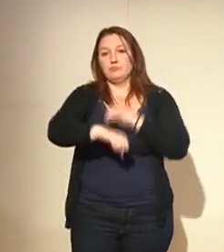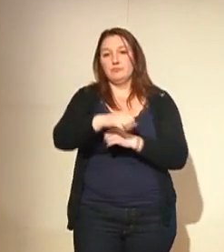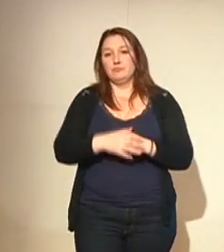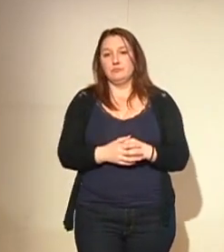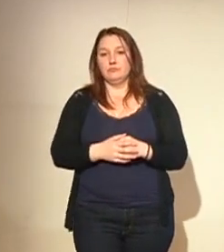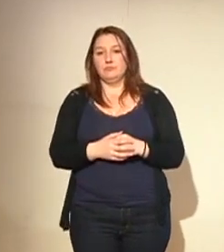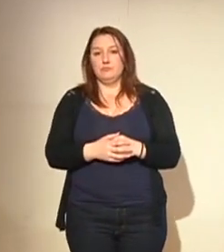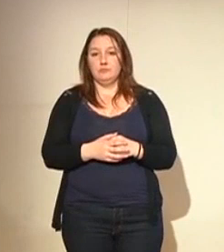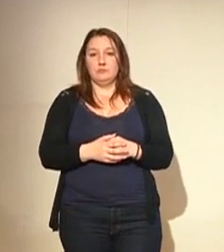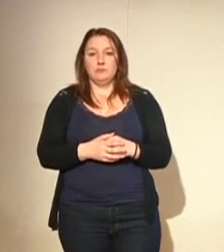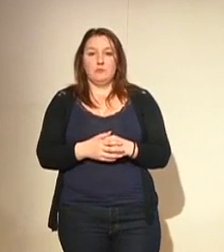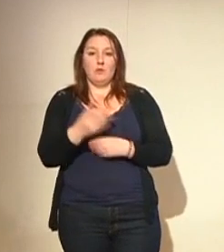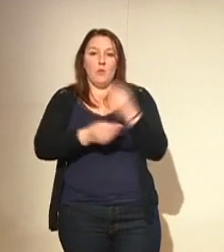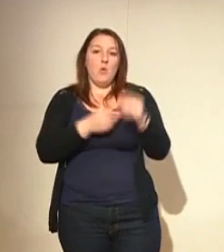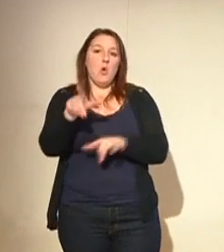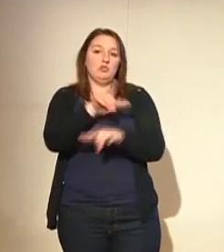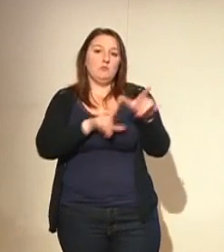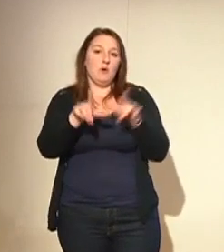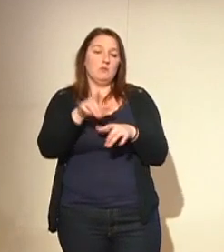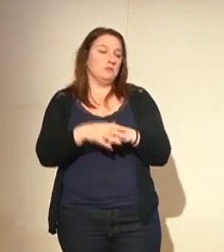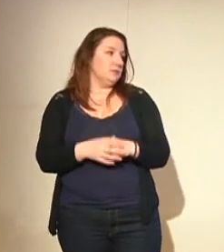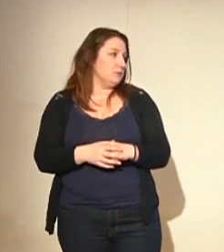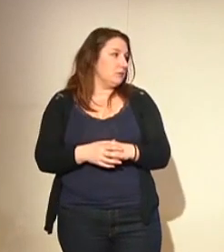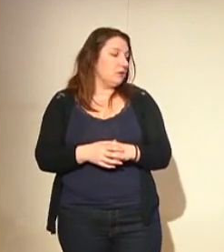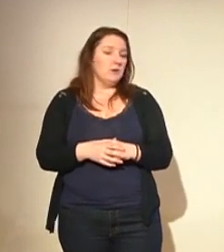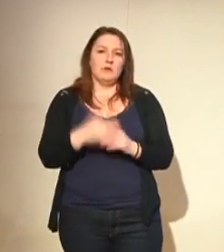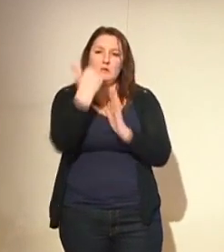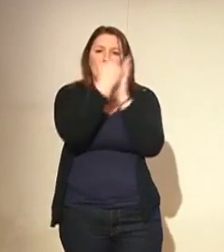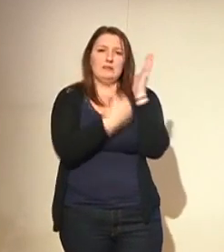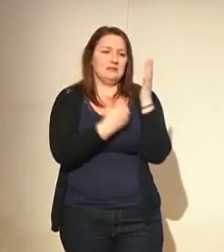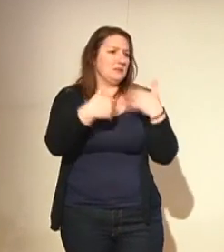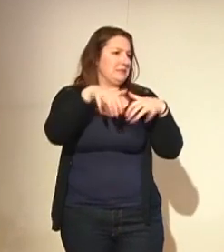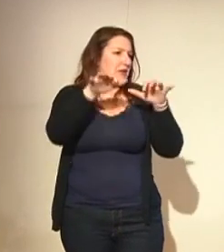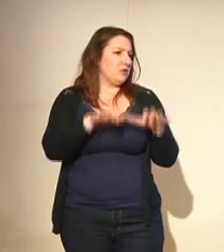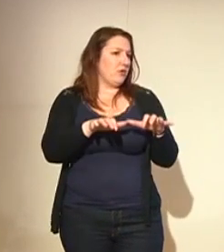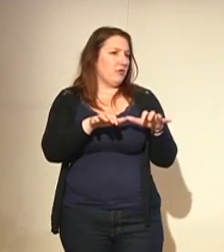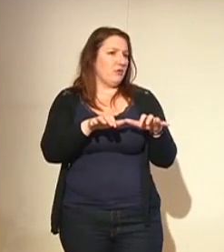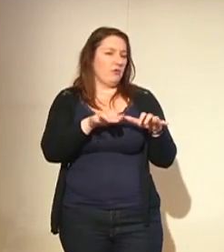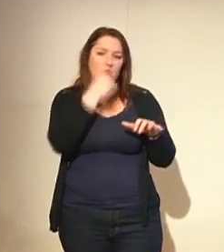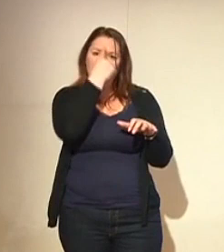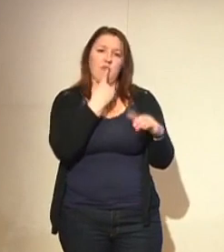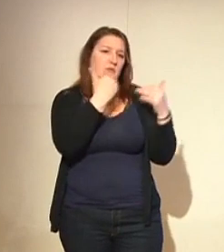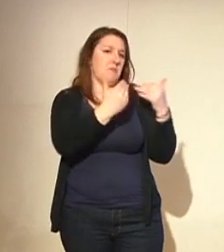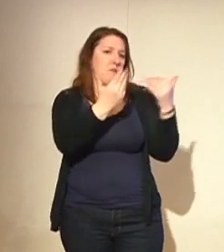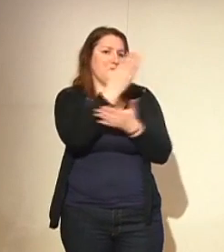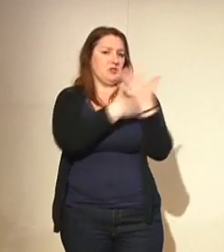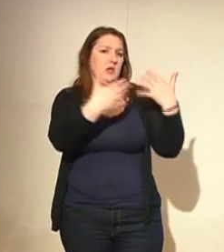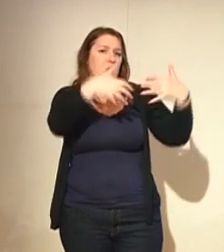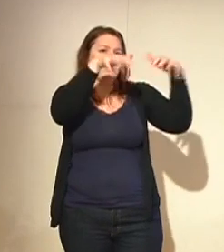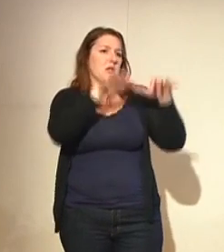défavorisées il y a également une liste d'autres administrateurs qui sont qui resteront représentés au conseilmin